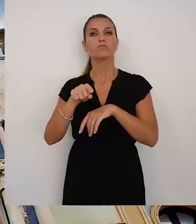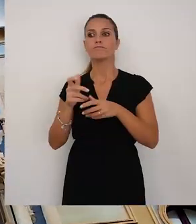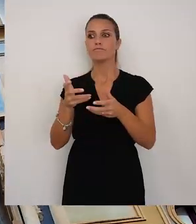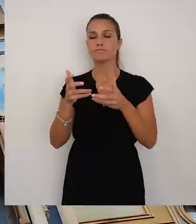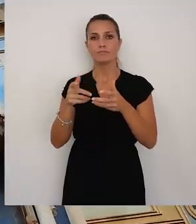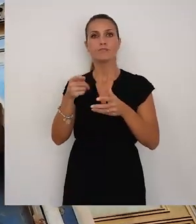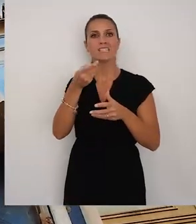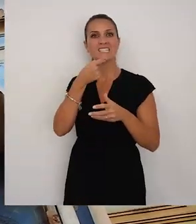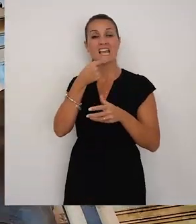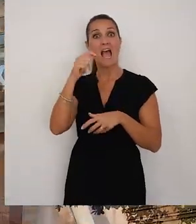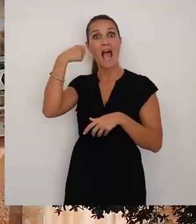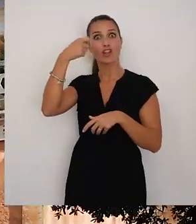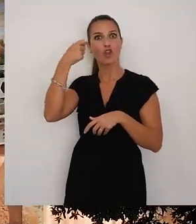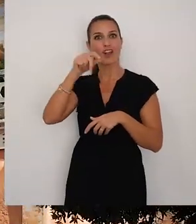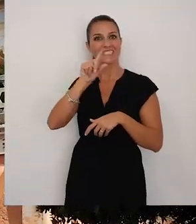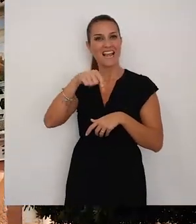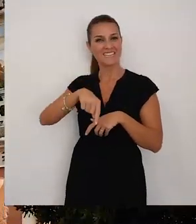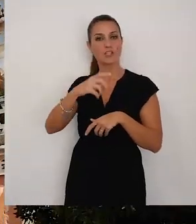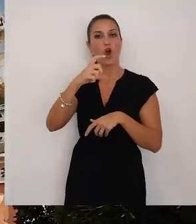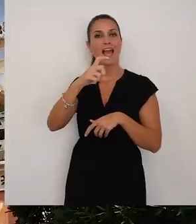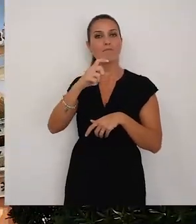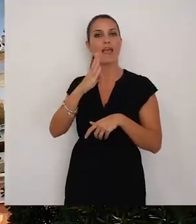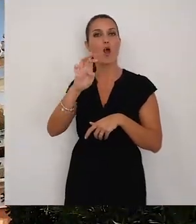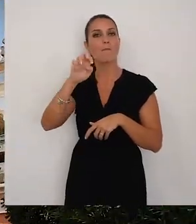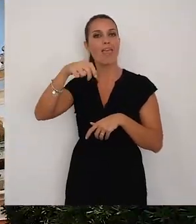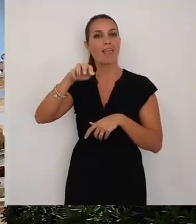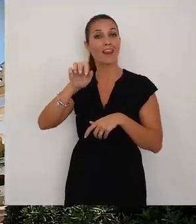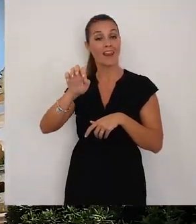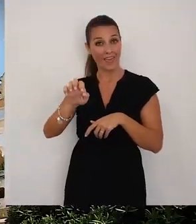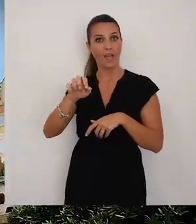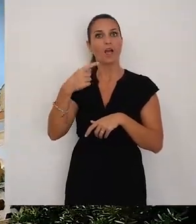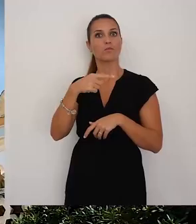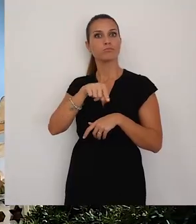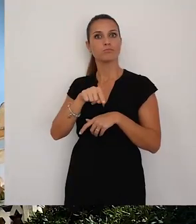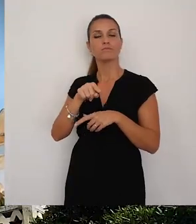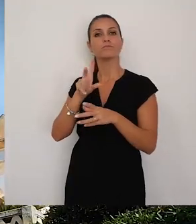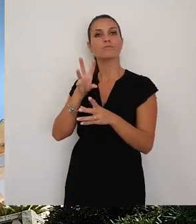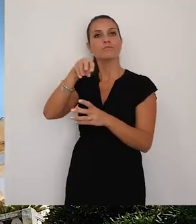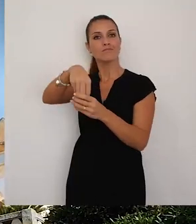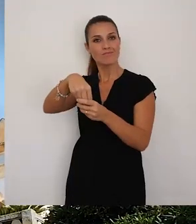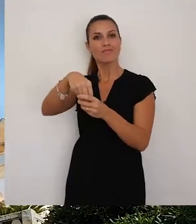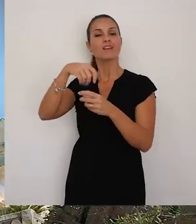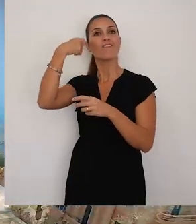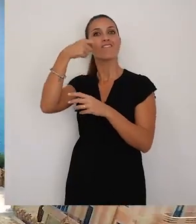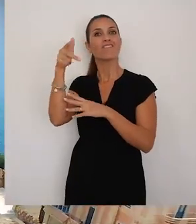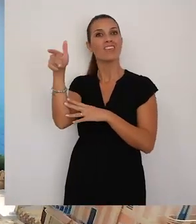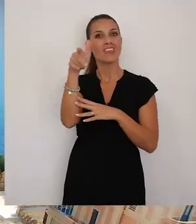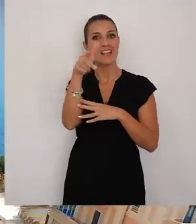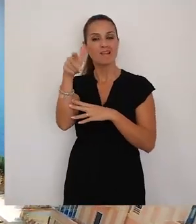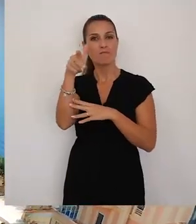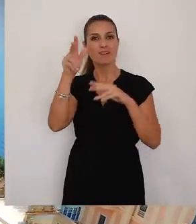noto regista e attore salentino Carmelo Bene, il quale nel 1968 introdusse